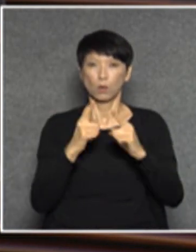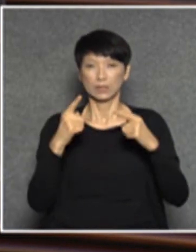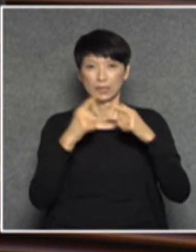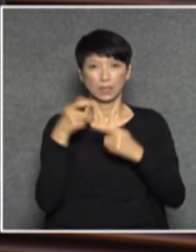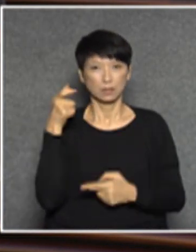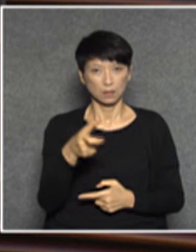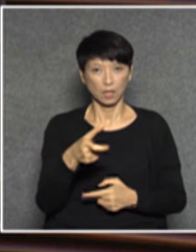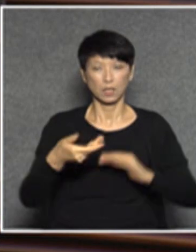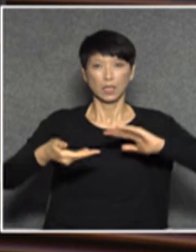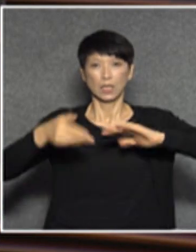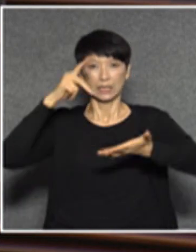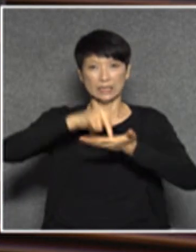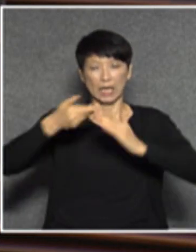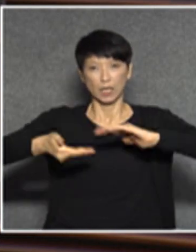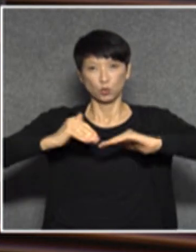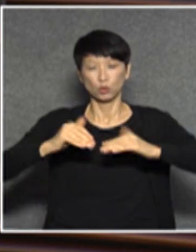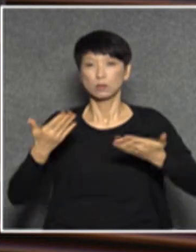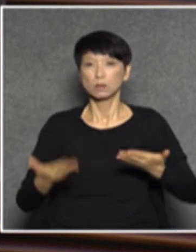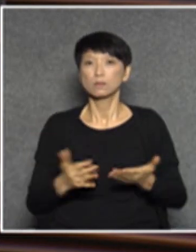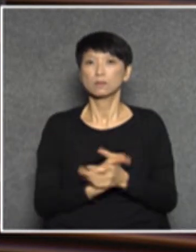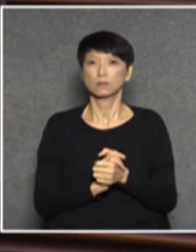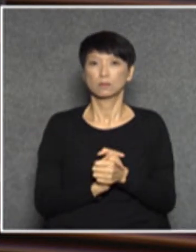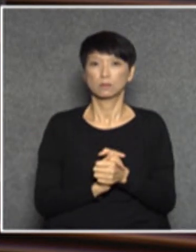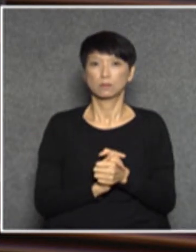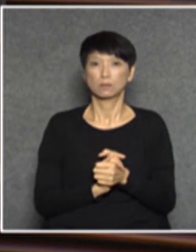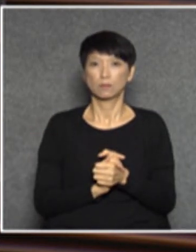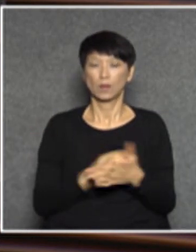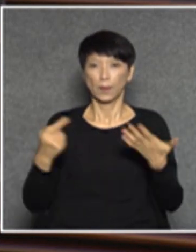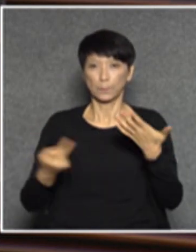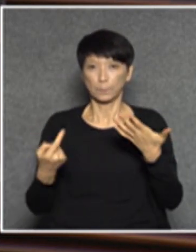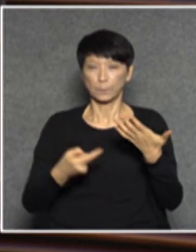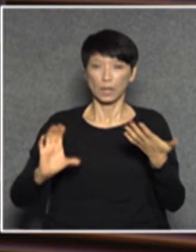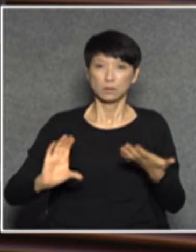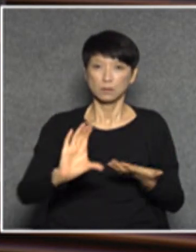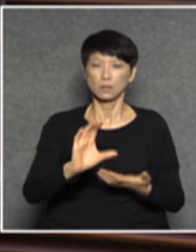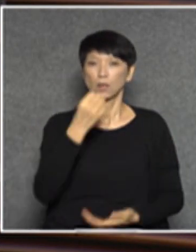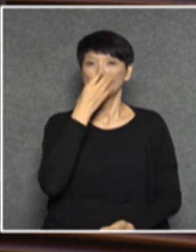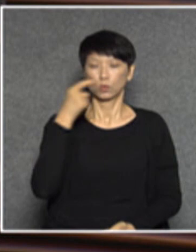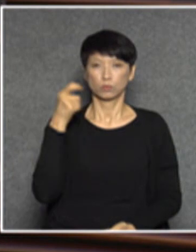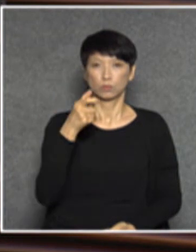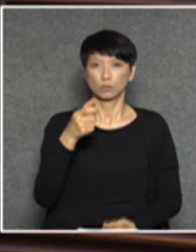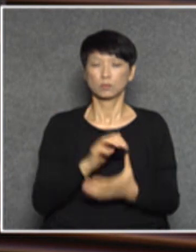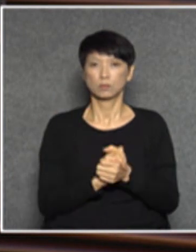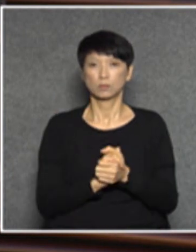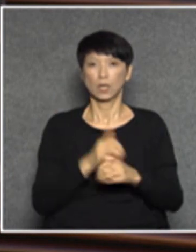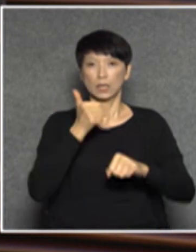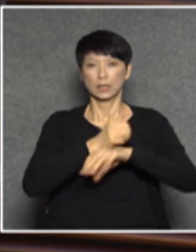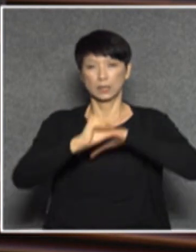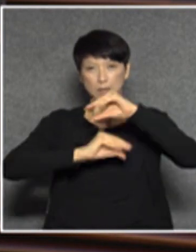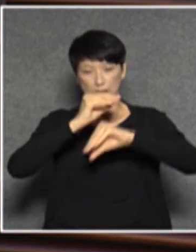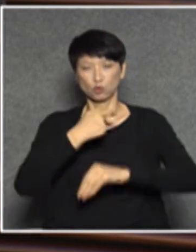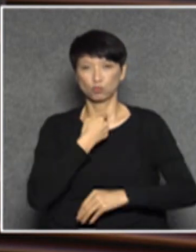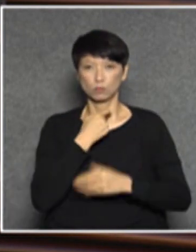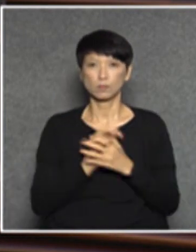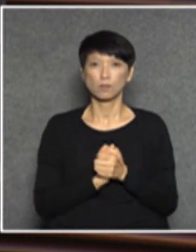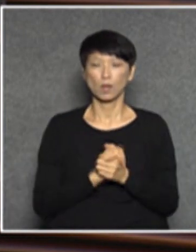券，是充分利用現在資金缺口大約是50,000億港元的基建設施的需要。主席，我理